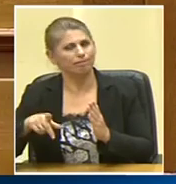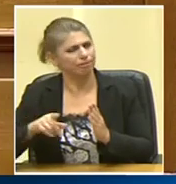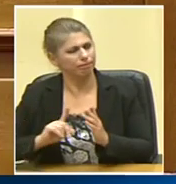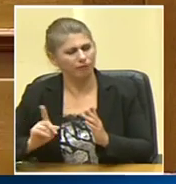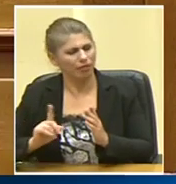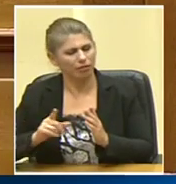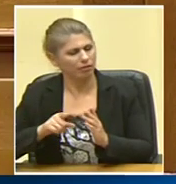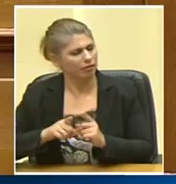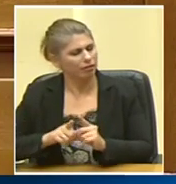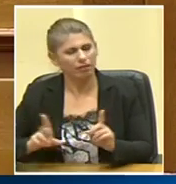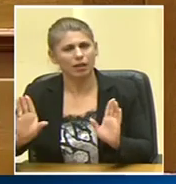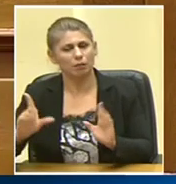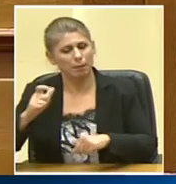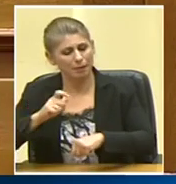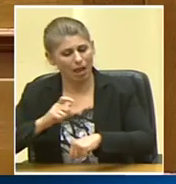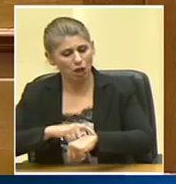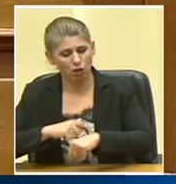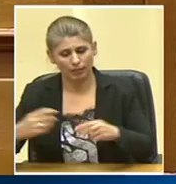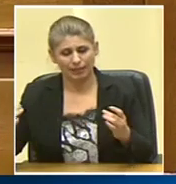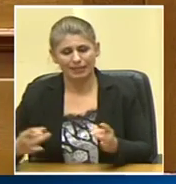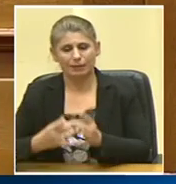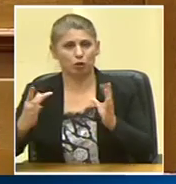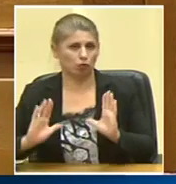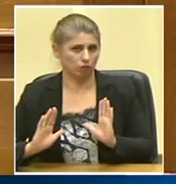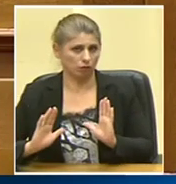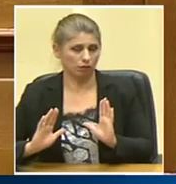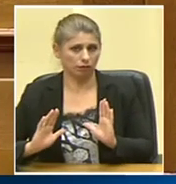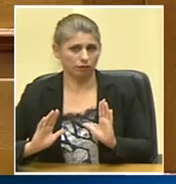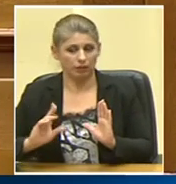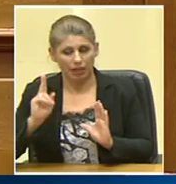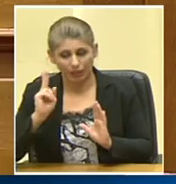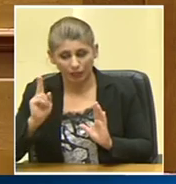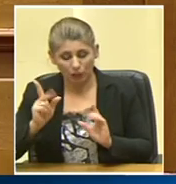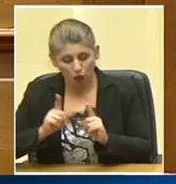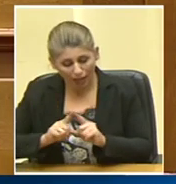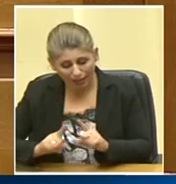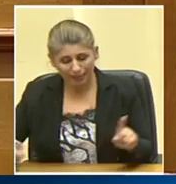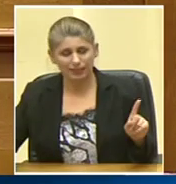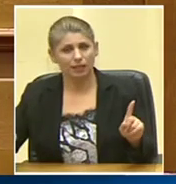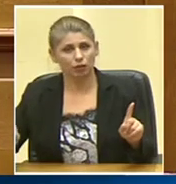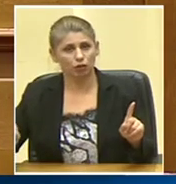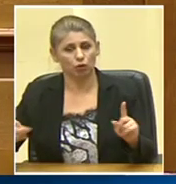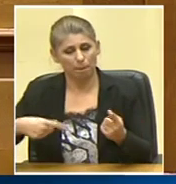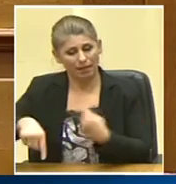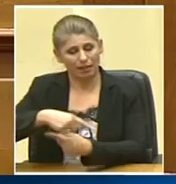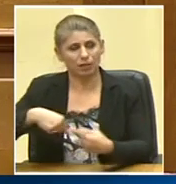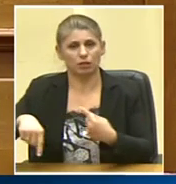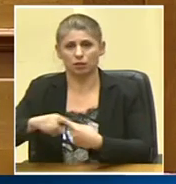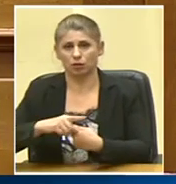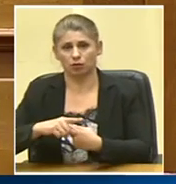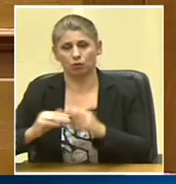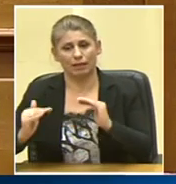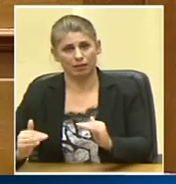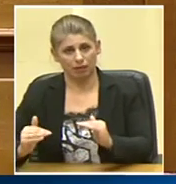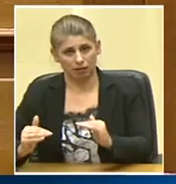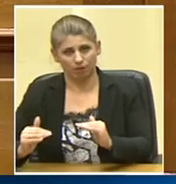μία χρονική σύμπτωση δύο ανεξάρτητων μεταξύ τους καταστάσεων.